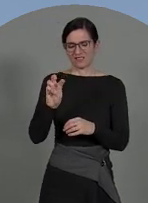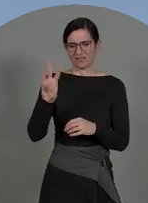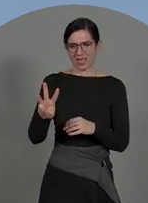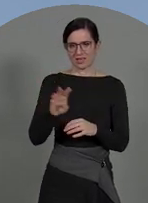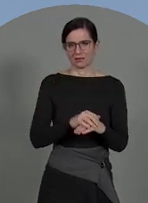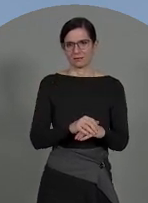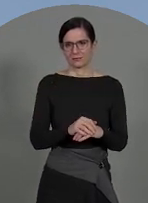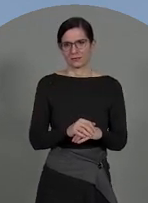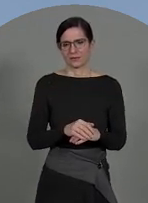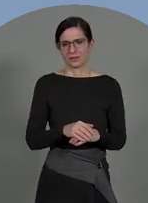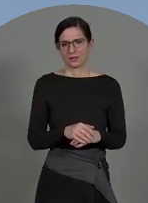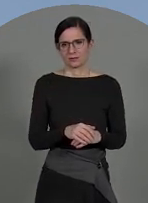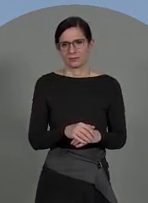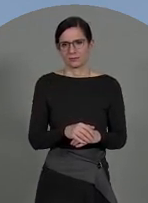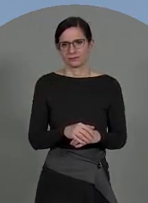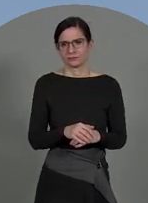Mein Appell dazu: